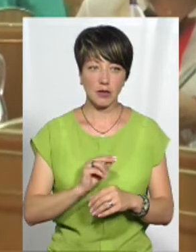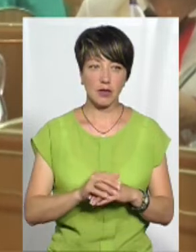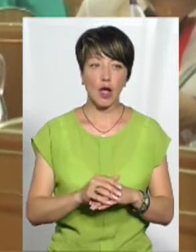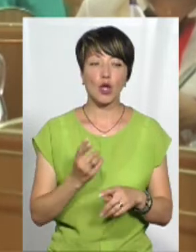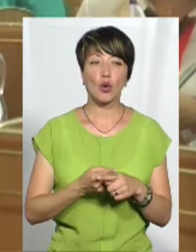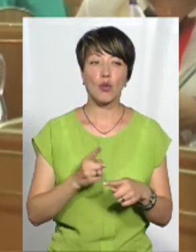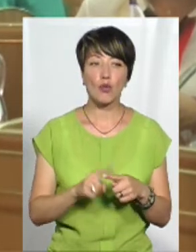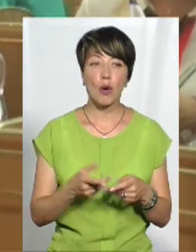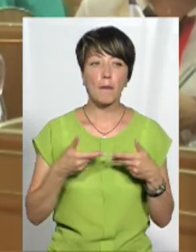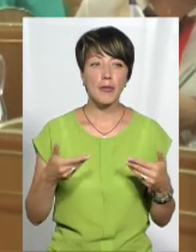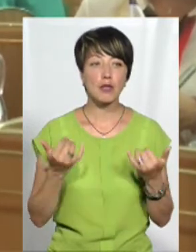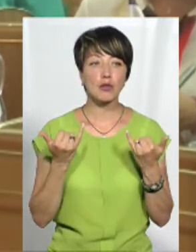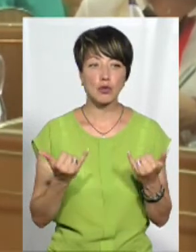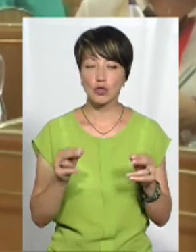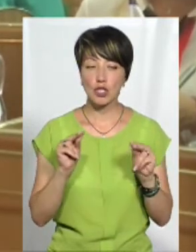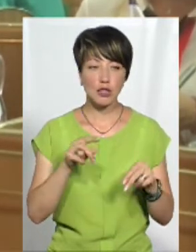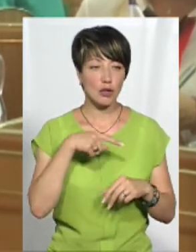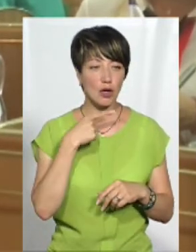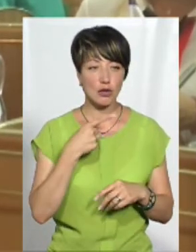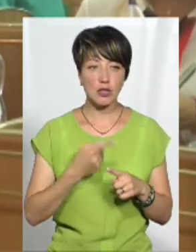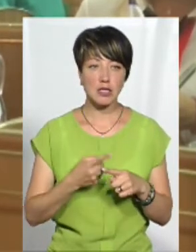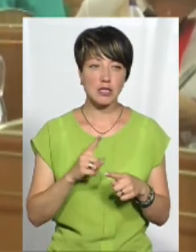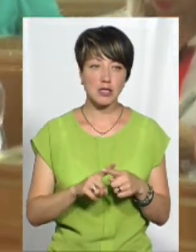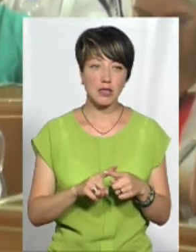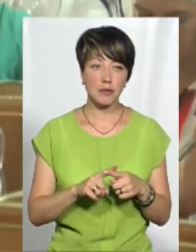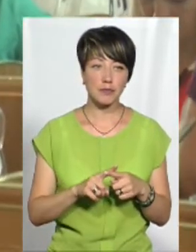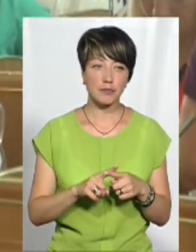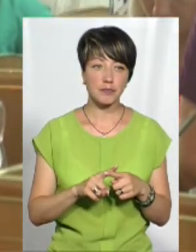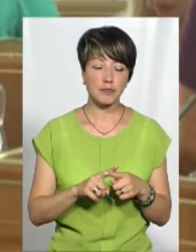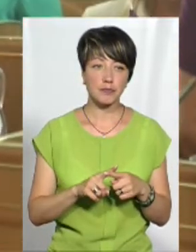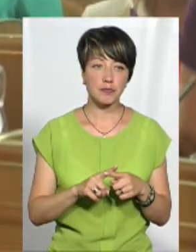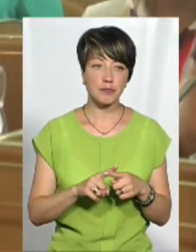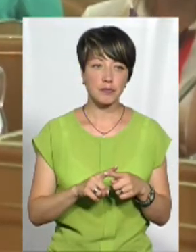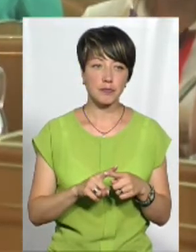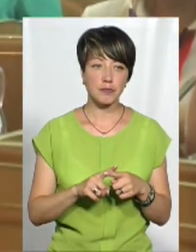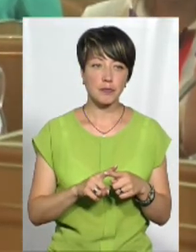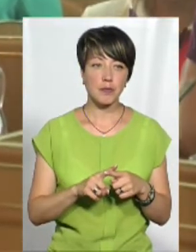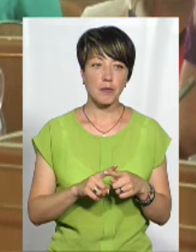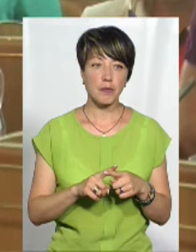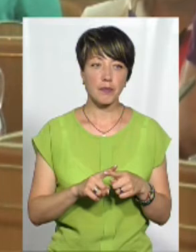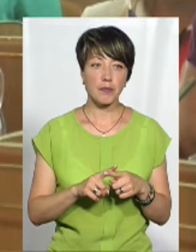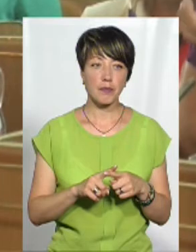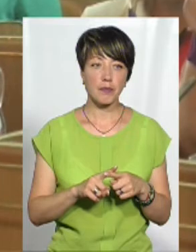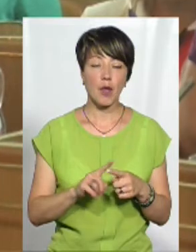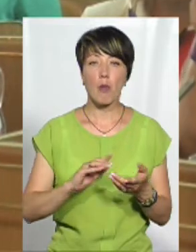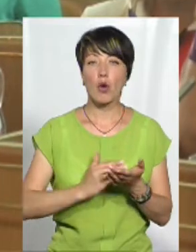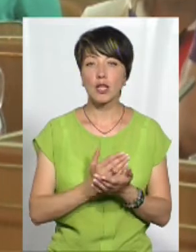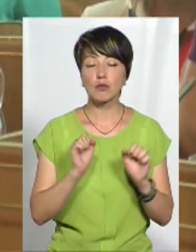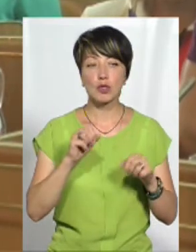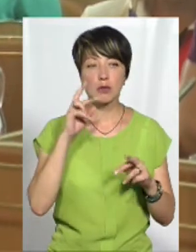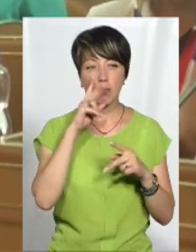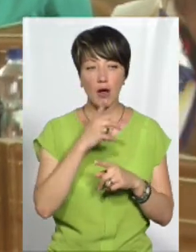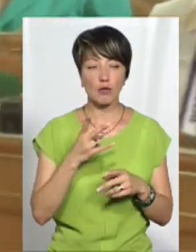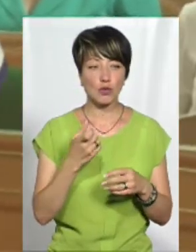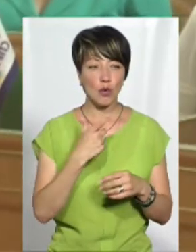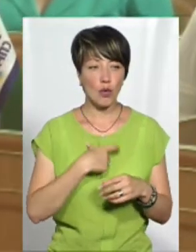Тому ми сьогодні, чесно кажу, це можливо політично неправильно, але ми сьогодні перетягуємо на